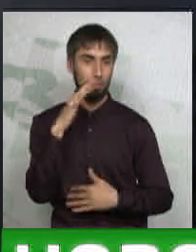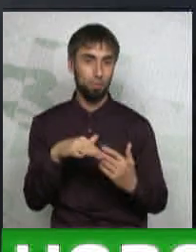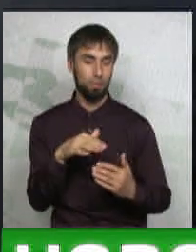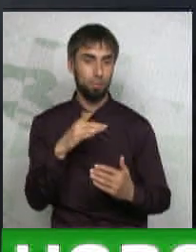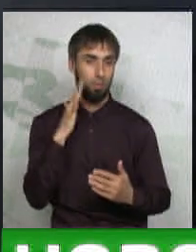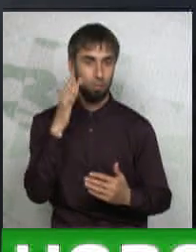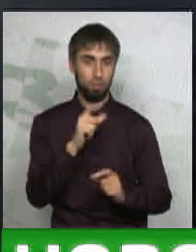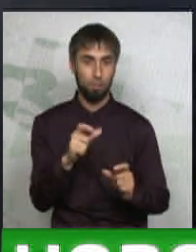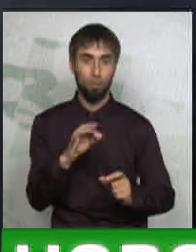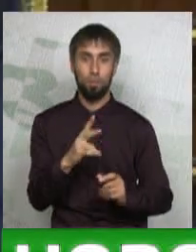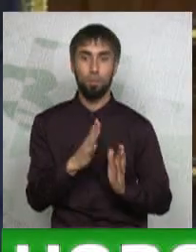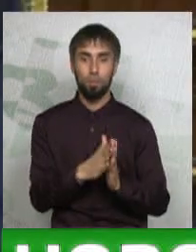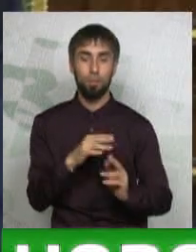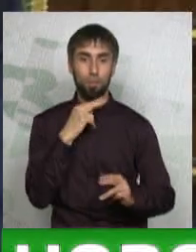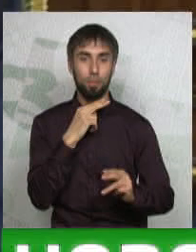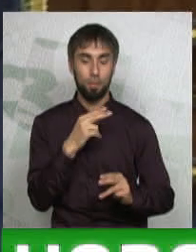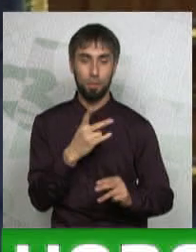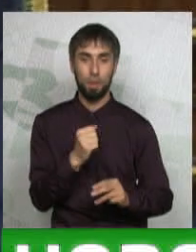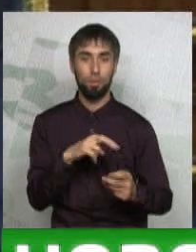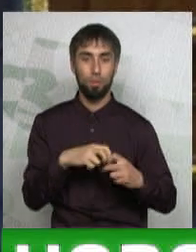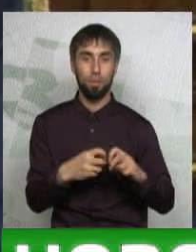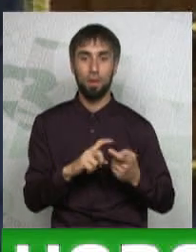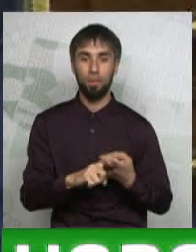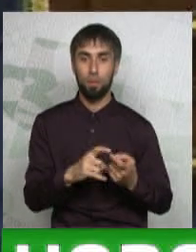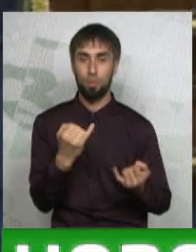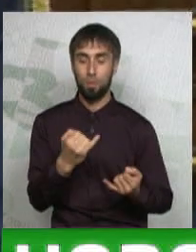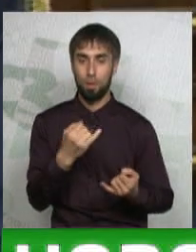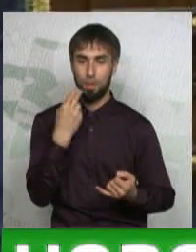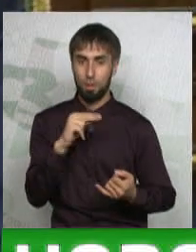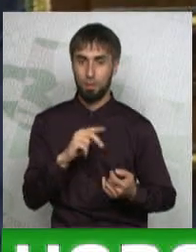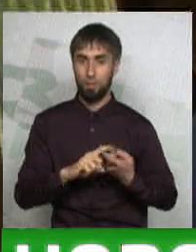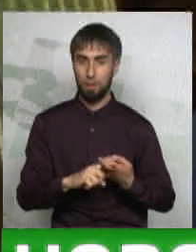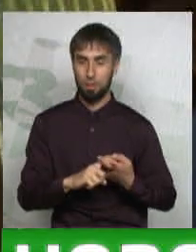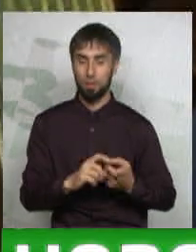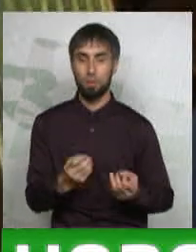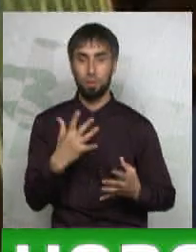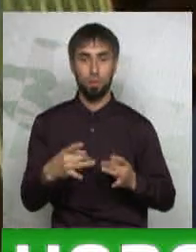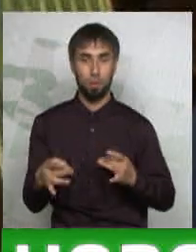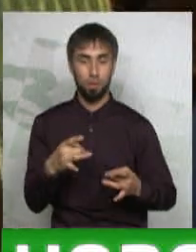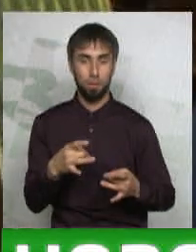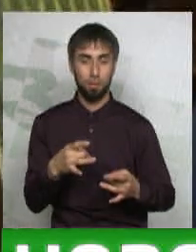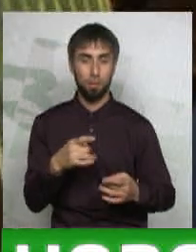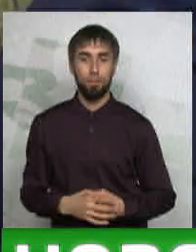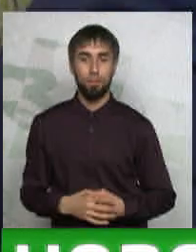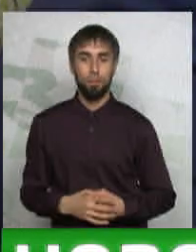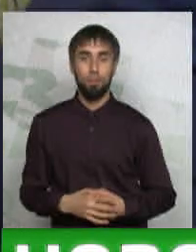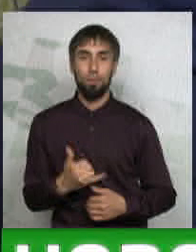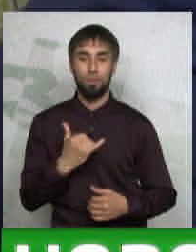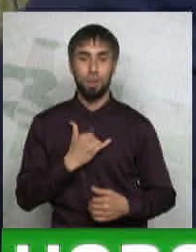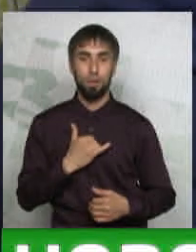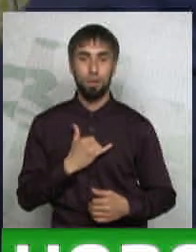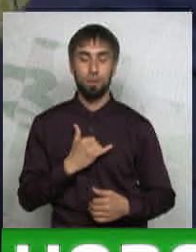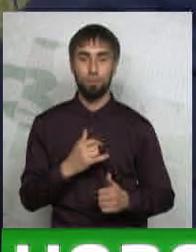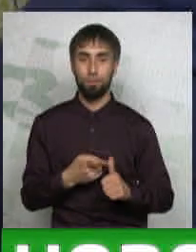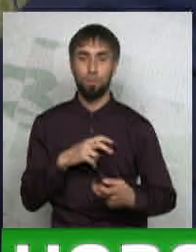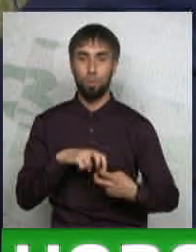людей. Также он попросил обратить внимание на проблему, связанную с плохим качеством связи в некоторых районах региона. У нас беда в